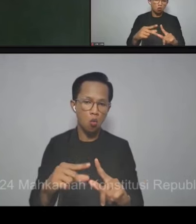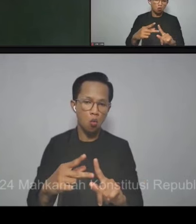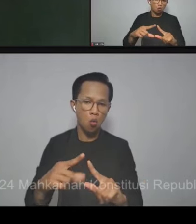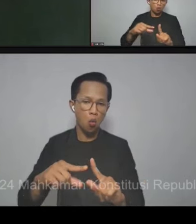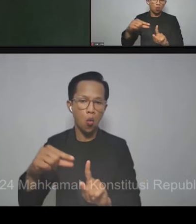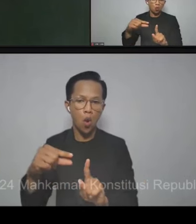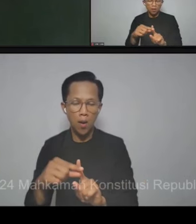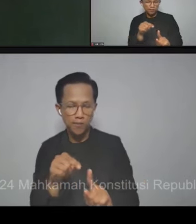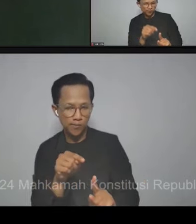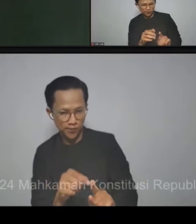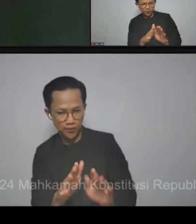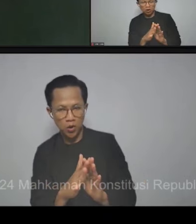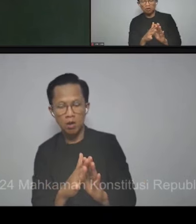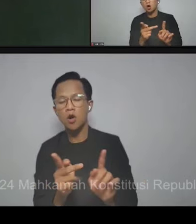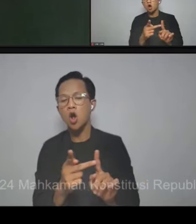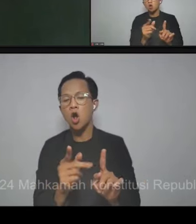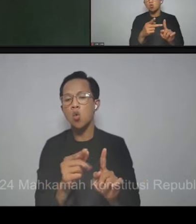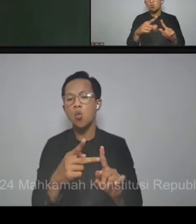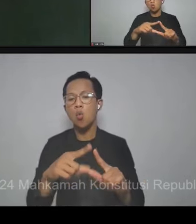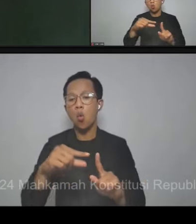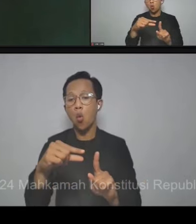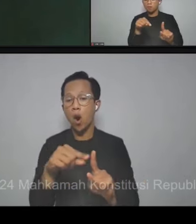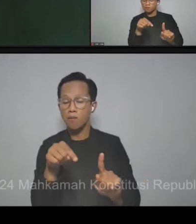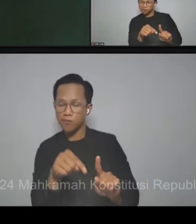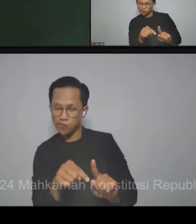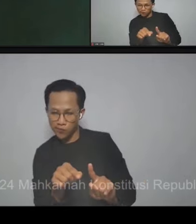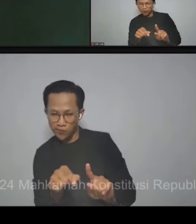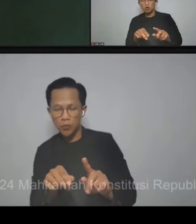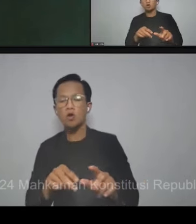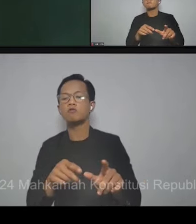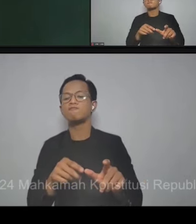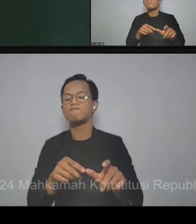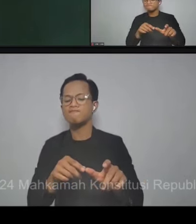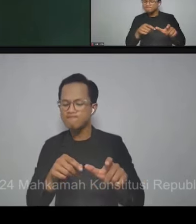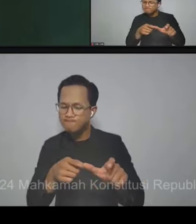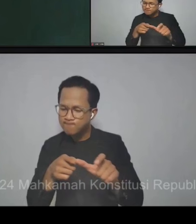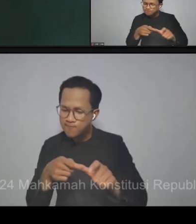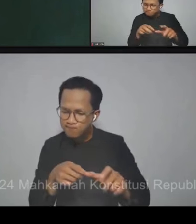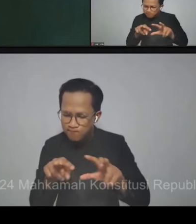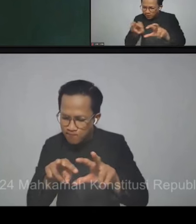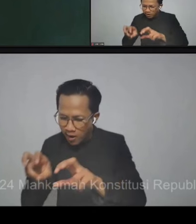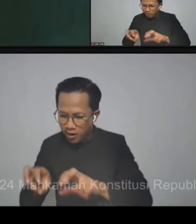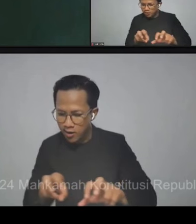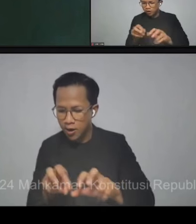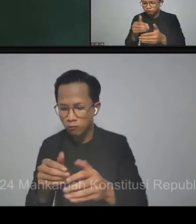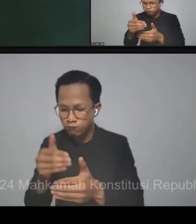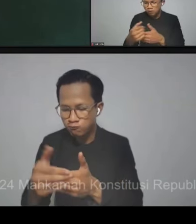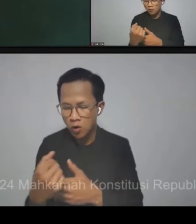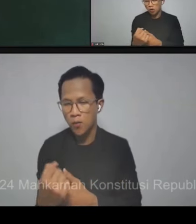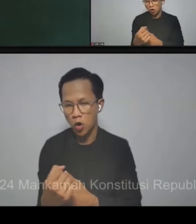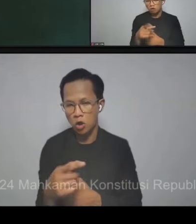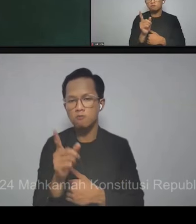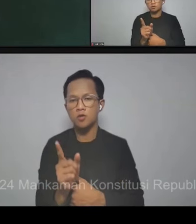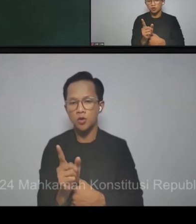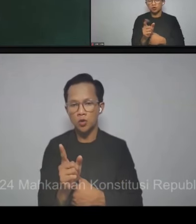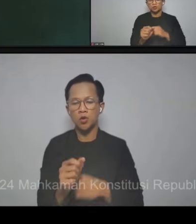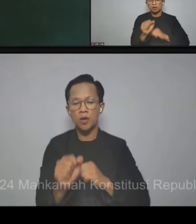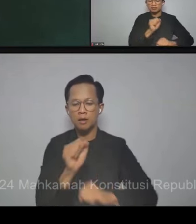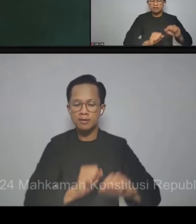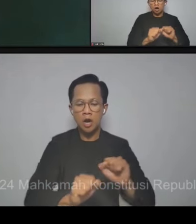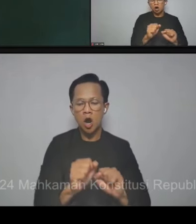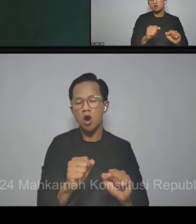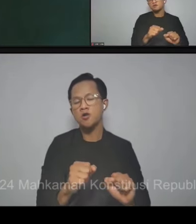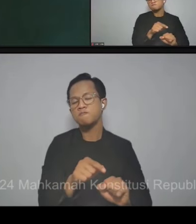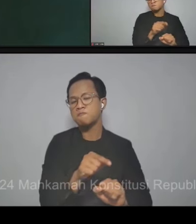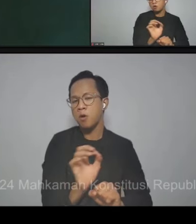bahwa upaya paksa tidak dapat dilakukan terhadap proses penyelidikan karena dalam proses tersebut sesungguhnya belum terjadi tindakan proyusisia berdasarkan fakta